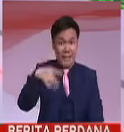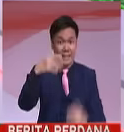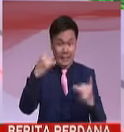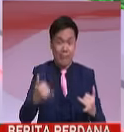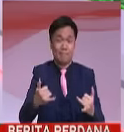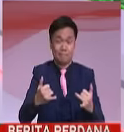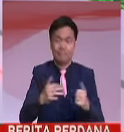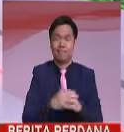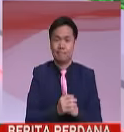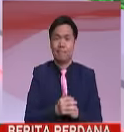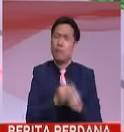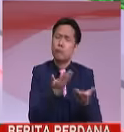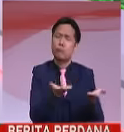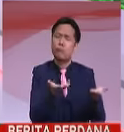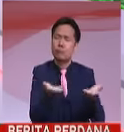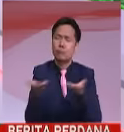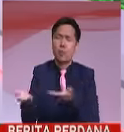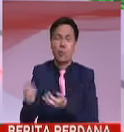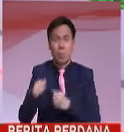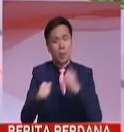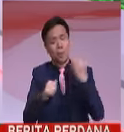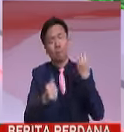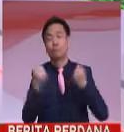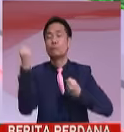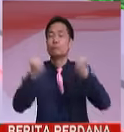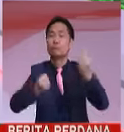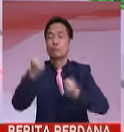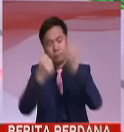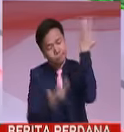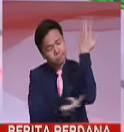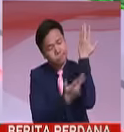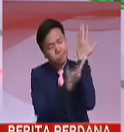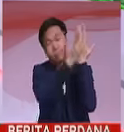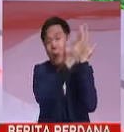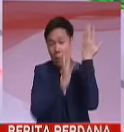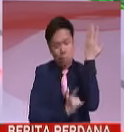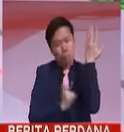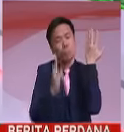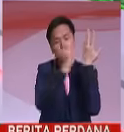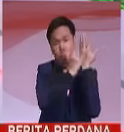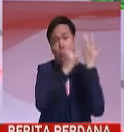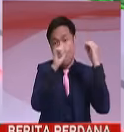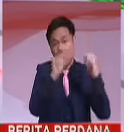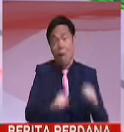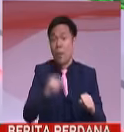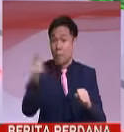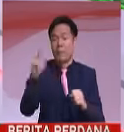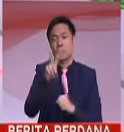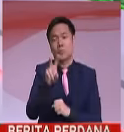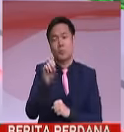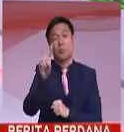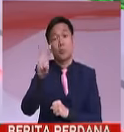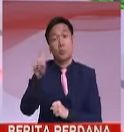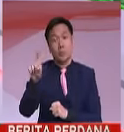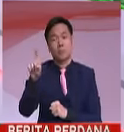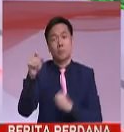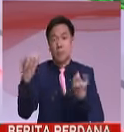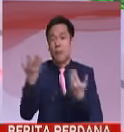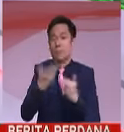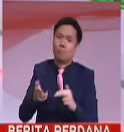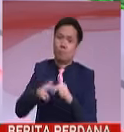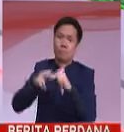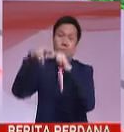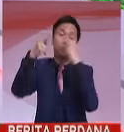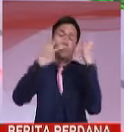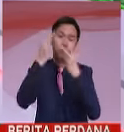pcpd serta kebenaran merentas Negeri jumlah itu dicangkok melonjak menjelang 2021 laporan wartawan